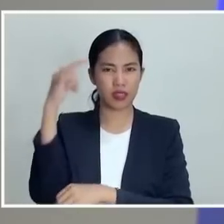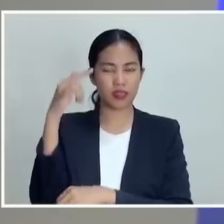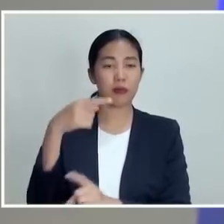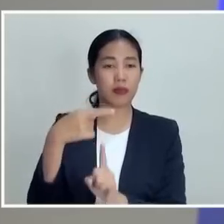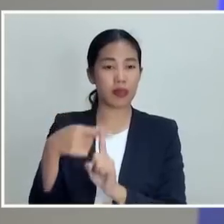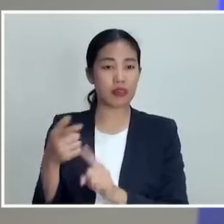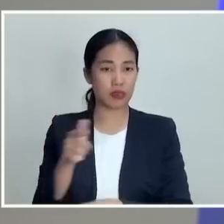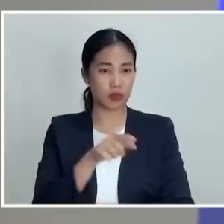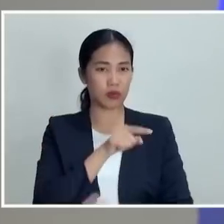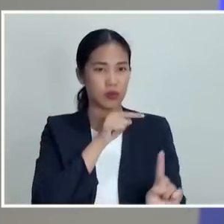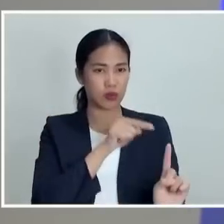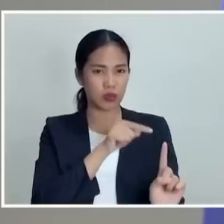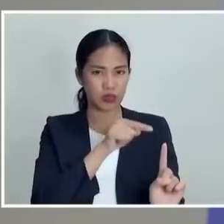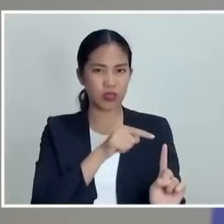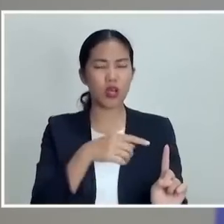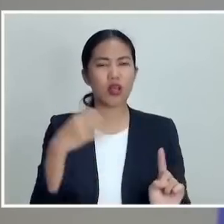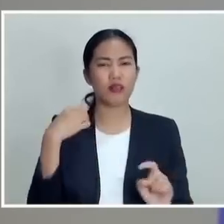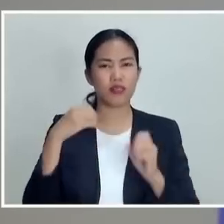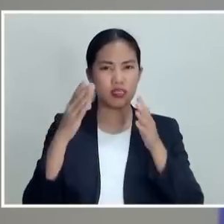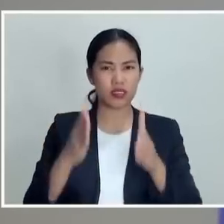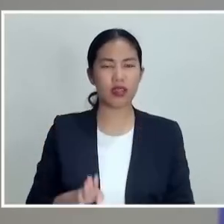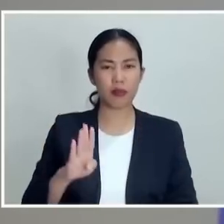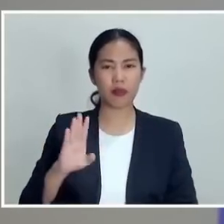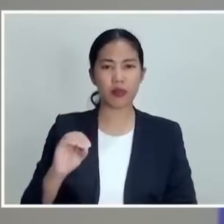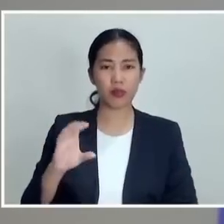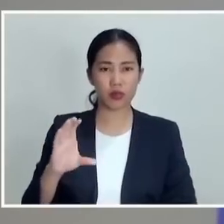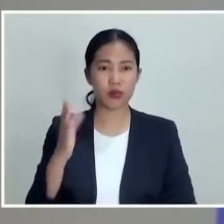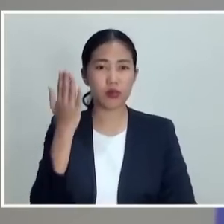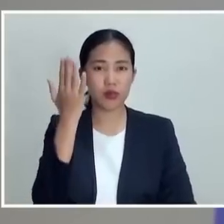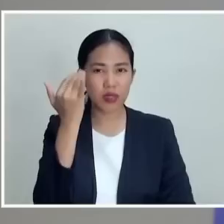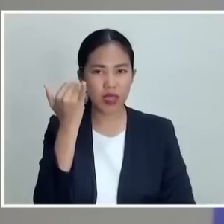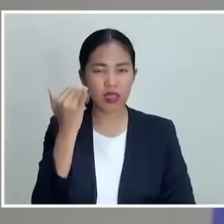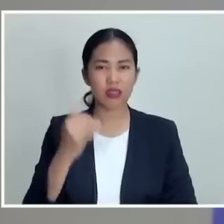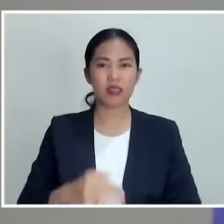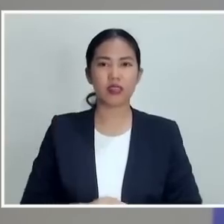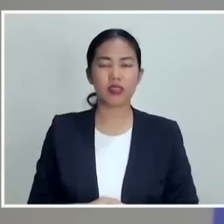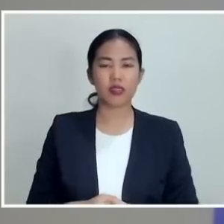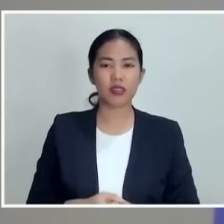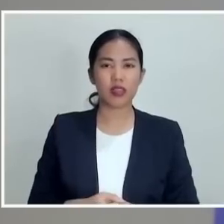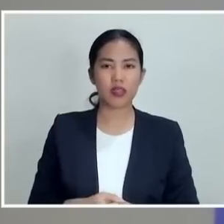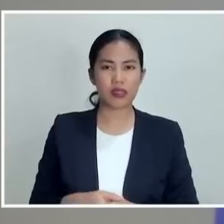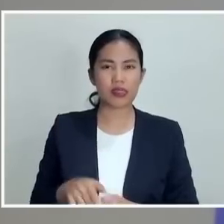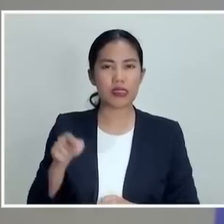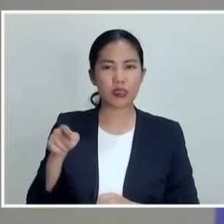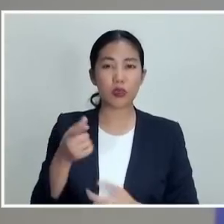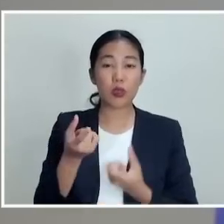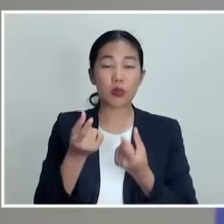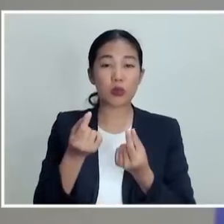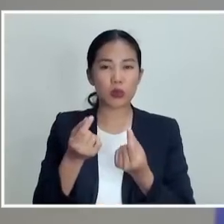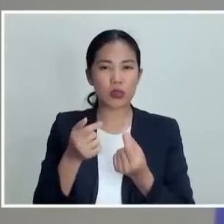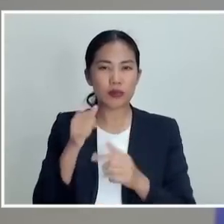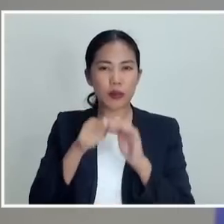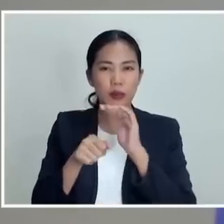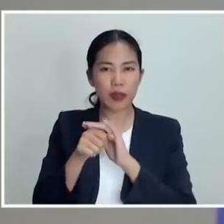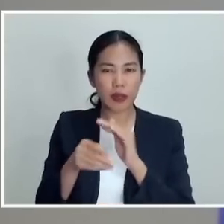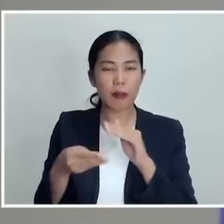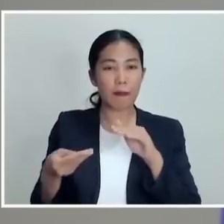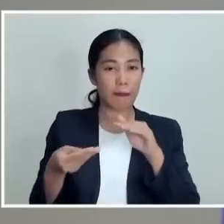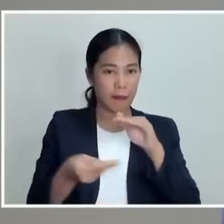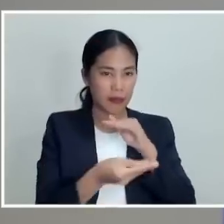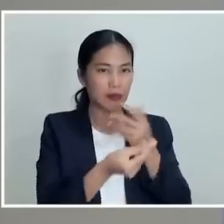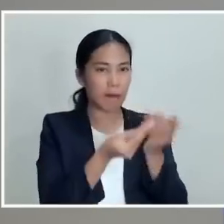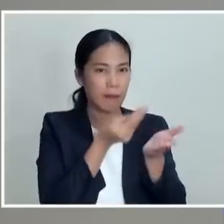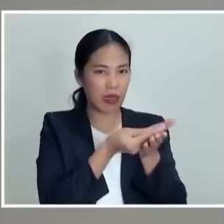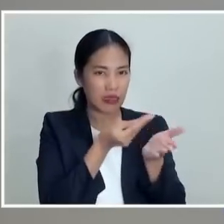of Customs. Ito'y matapos umanong hingan ng perang panlagay ang pamunuan ng PAL.